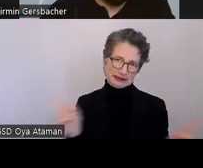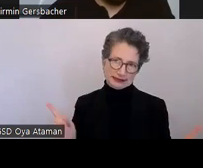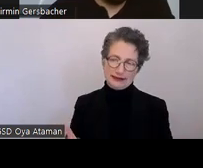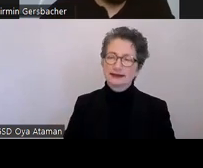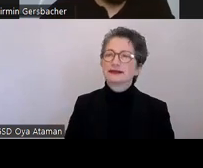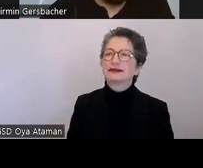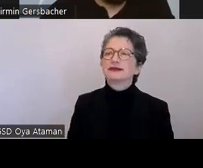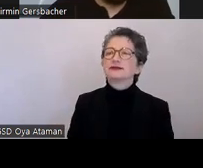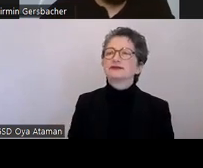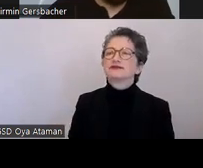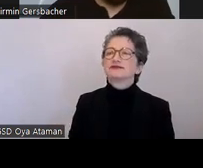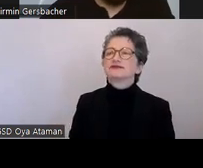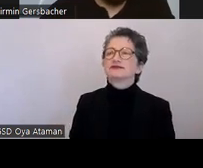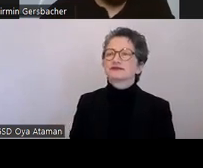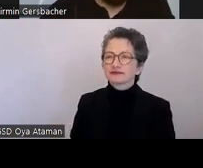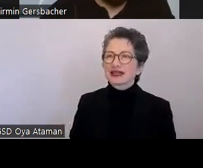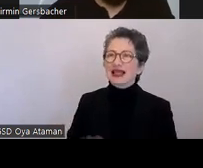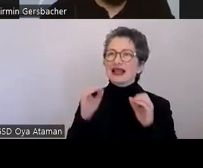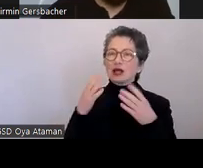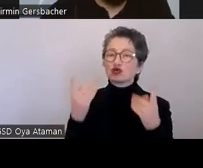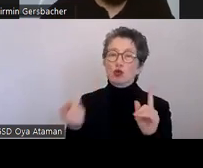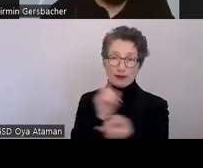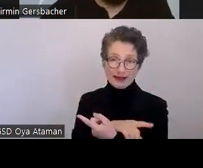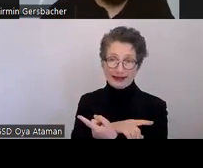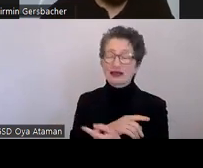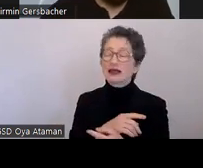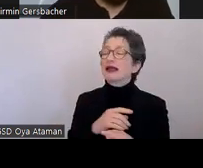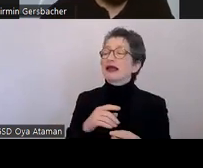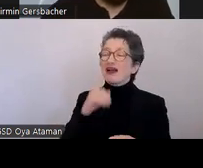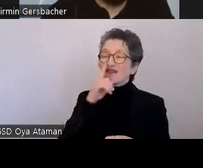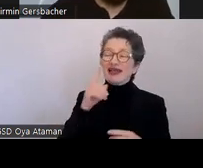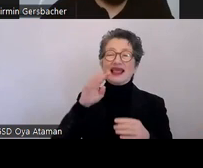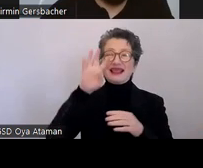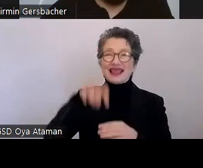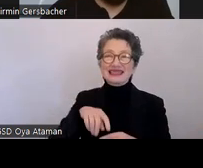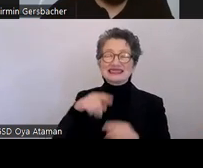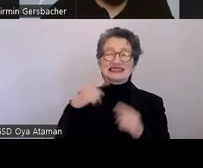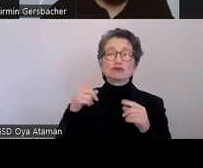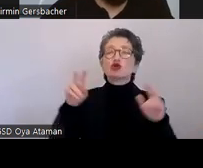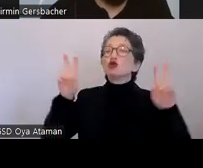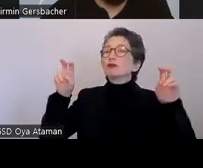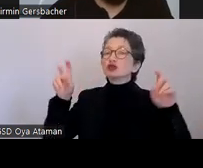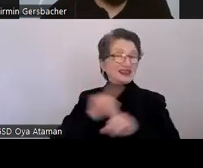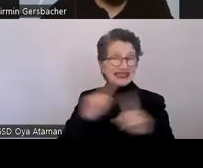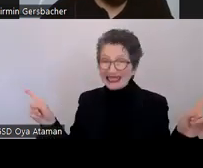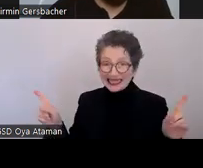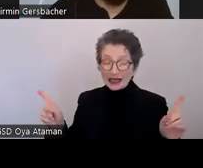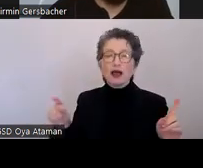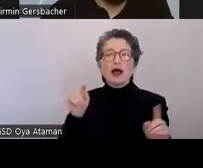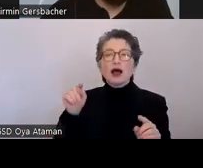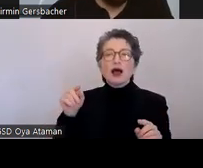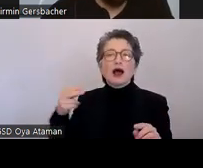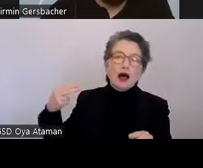Genauso umgekehrt, es sollten wiederum Texte, die keine Überschriften sind, sollten eben auch nicht als solche ausgezeichnet